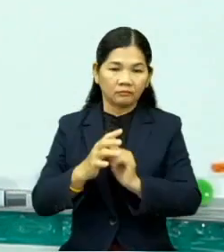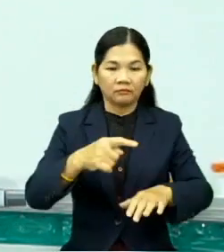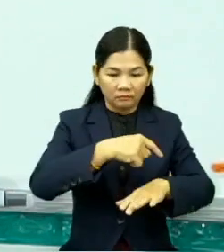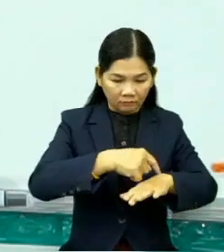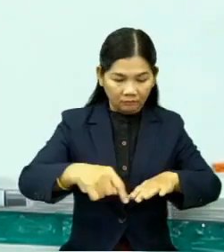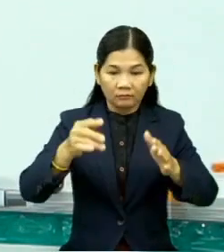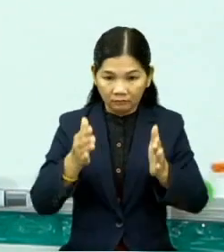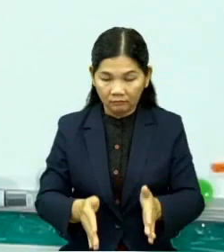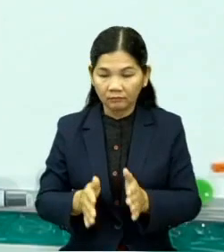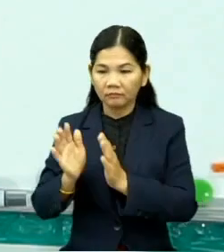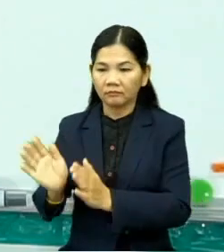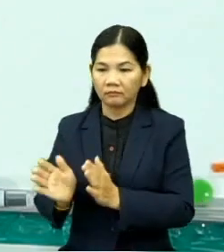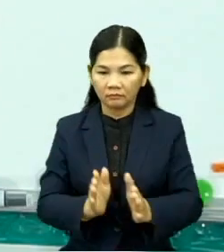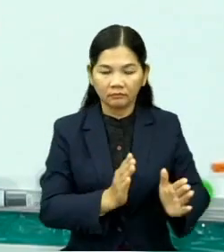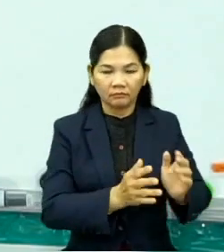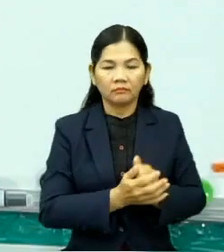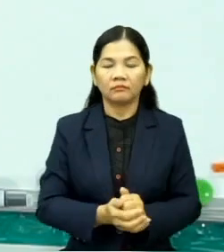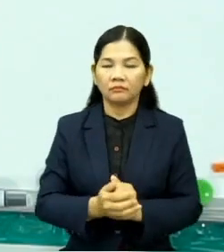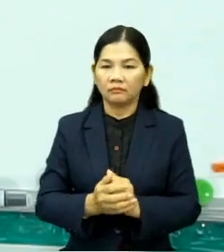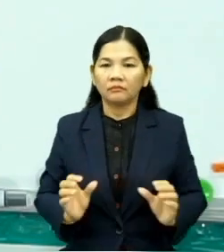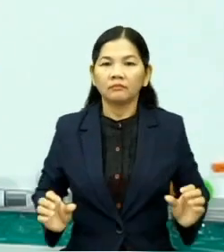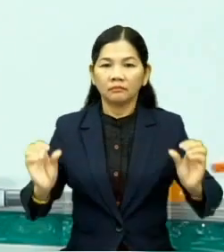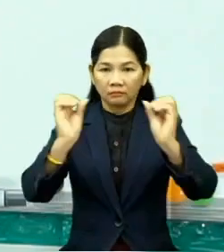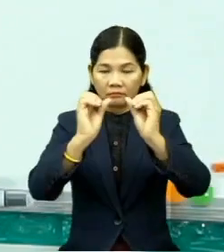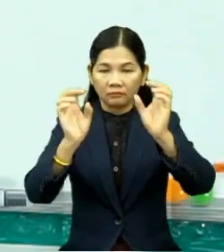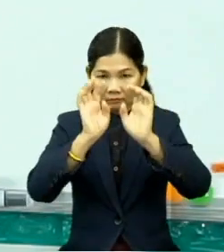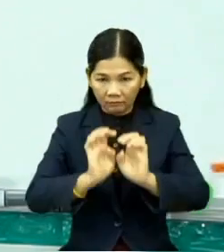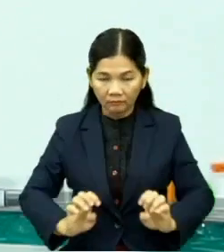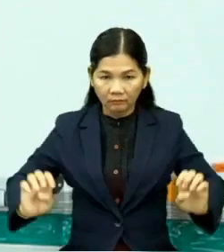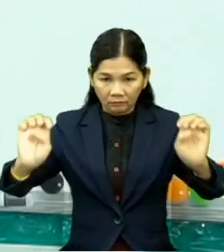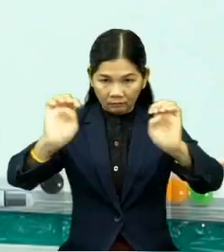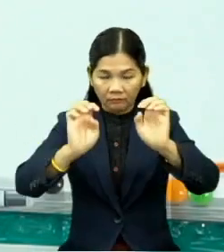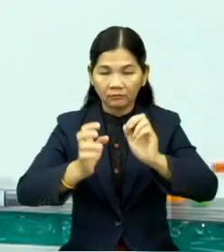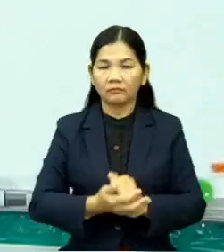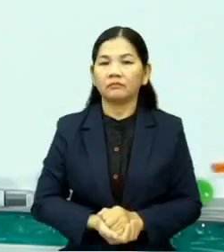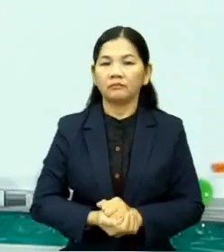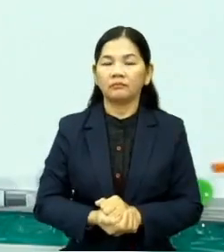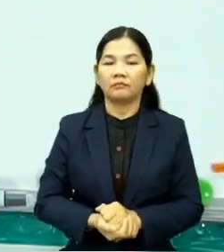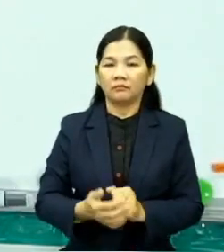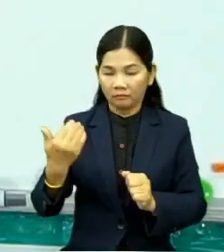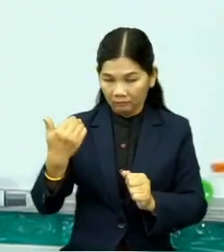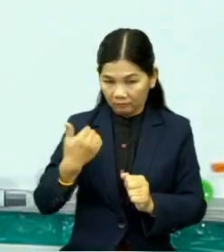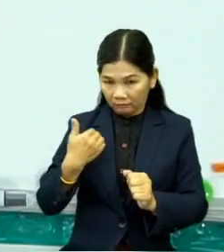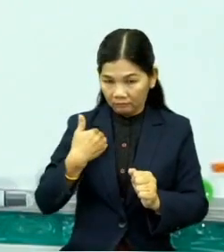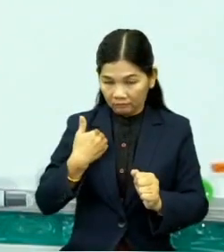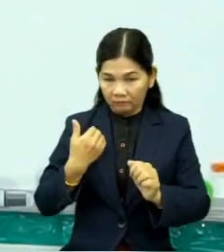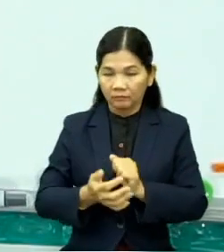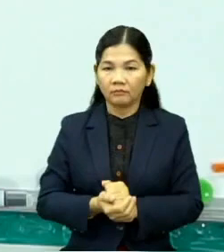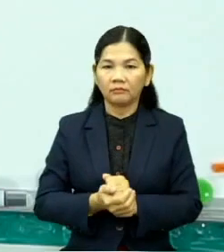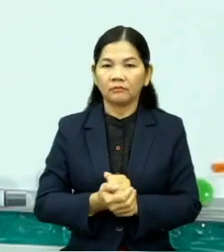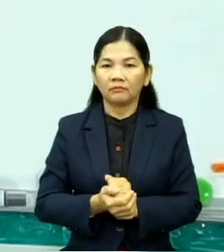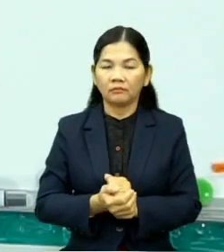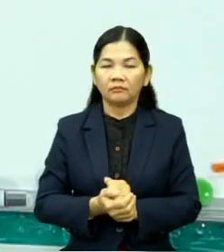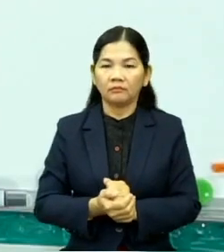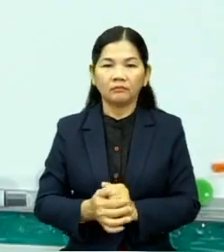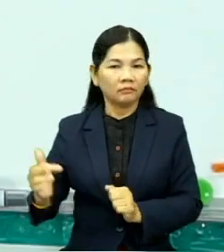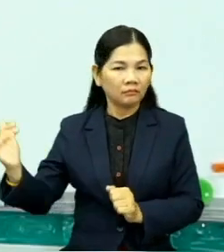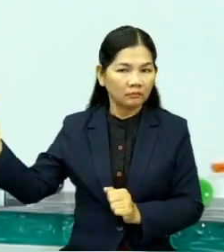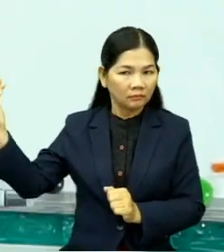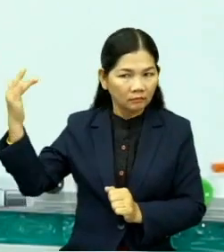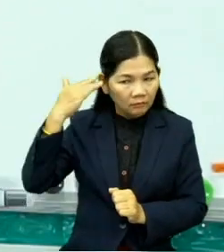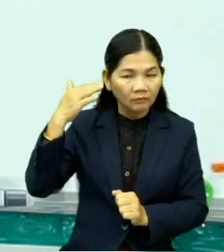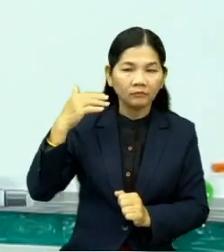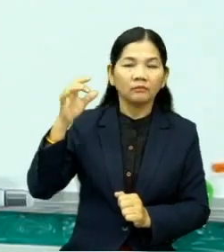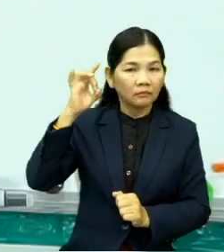ចំតាមលំនាំធម្មជាតិដែលមានសំនៀងពី